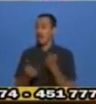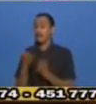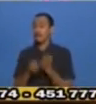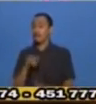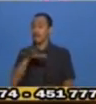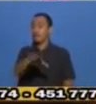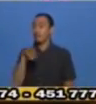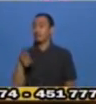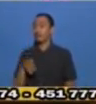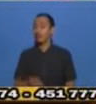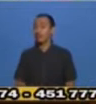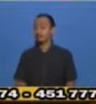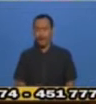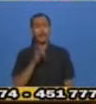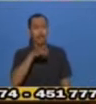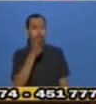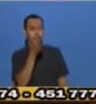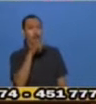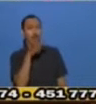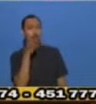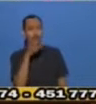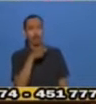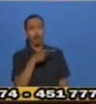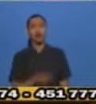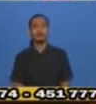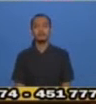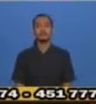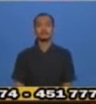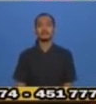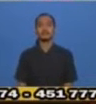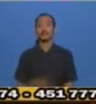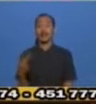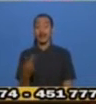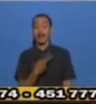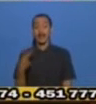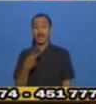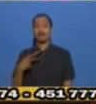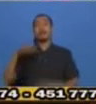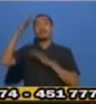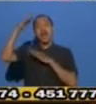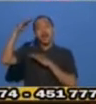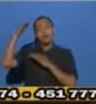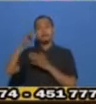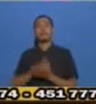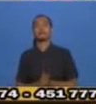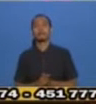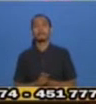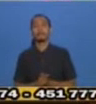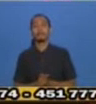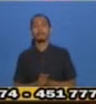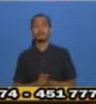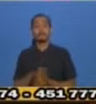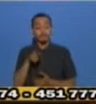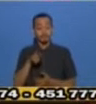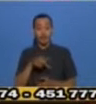Ya, betul sekali. Jadi memang kita juga mengharapkan, artinya pada saat kita tahu salah satu penyelenggara